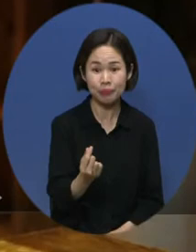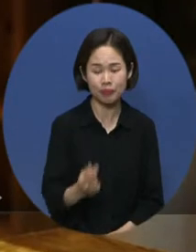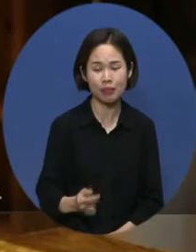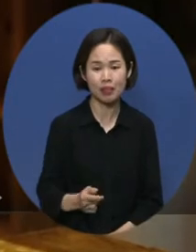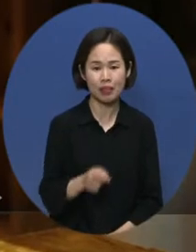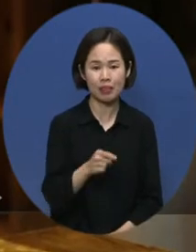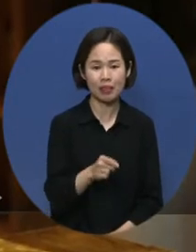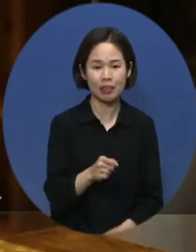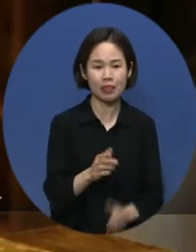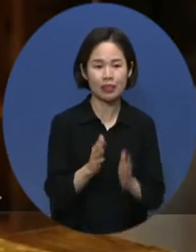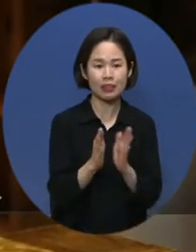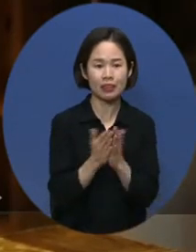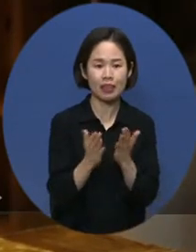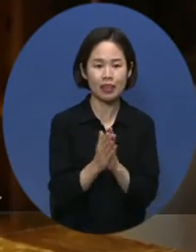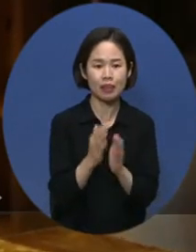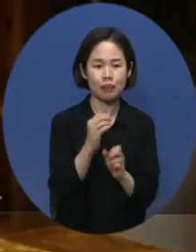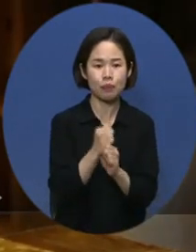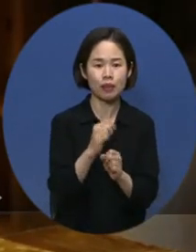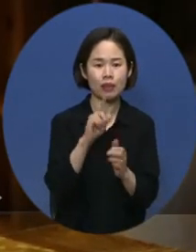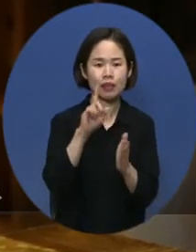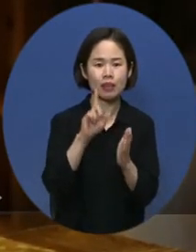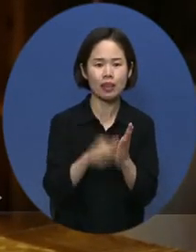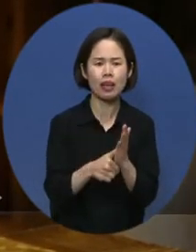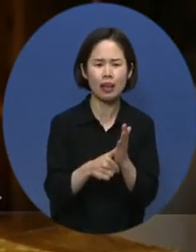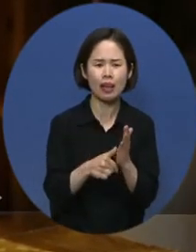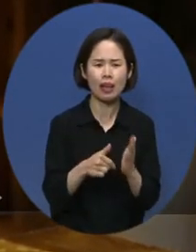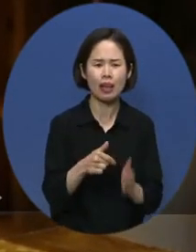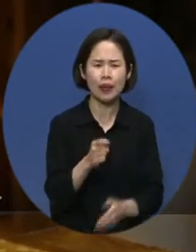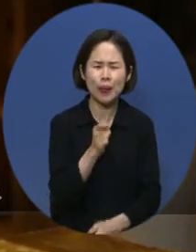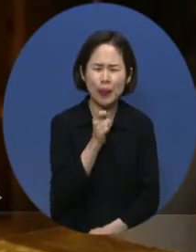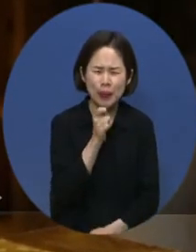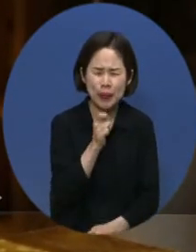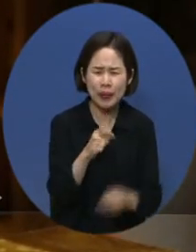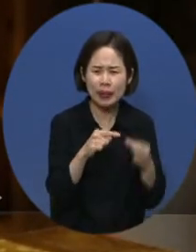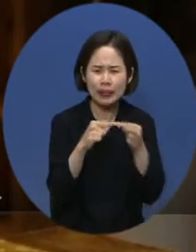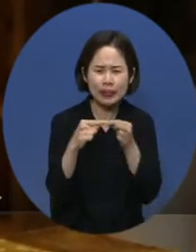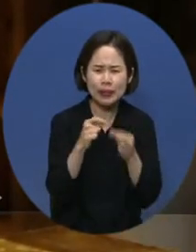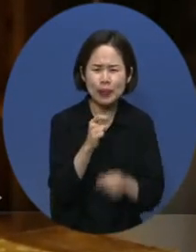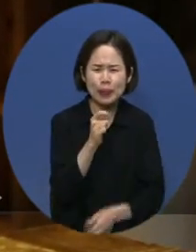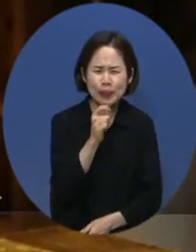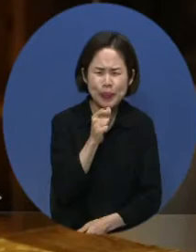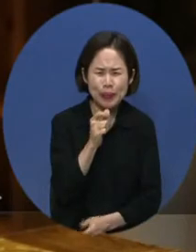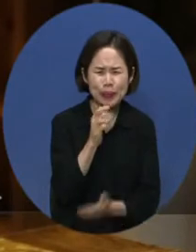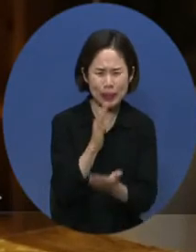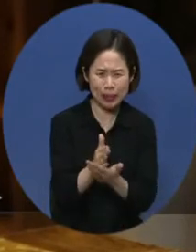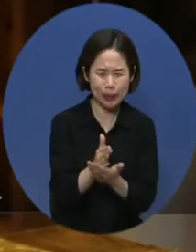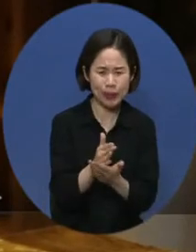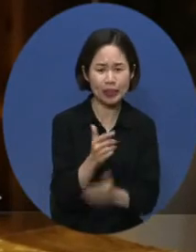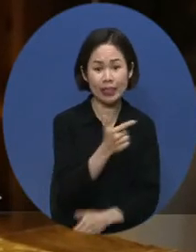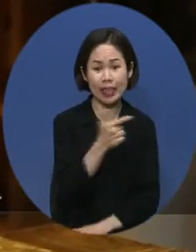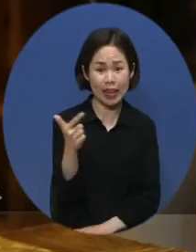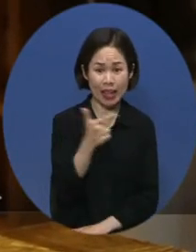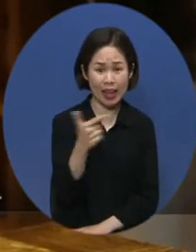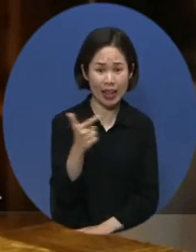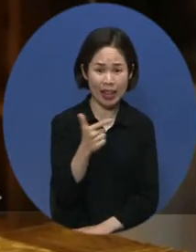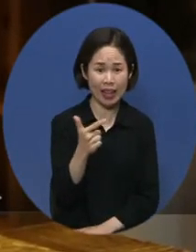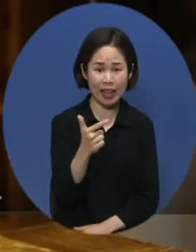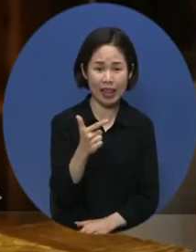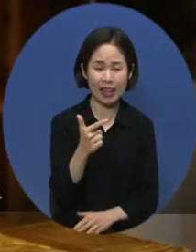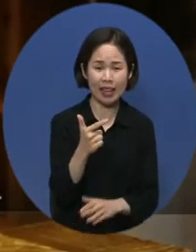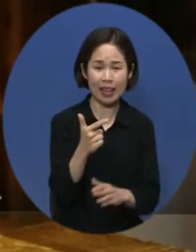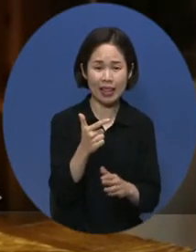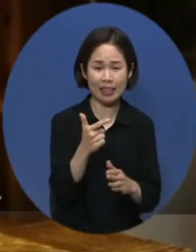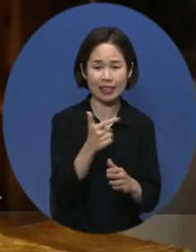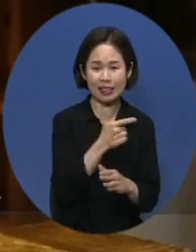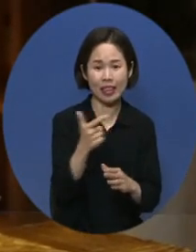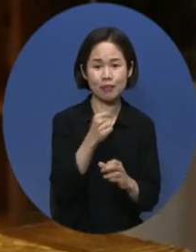때 글씨를 좀 알아볼 수 있게끔 좀 크게 만들었으면 글씨 크게 네, 하는